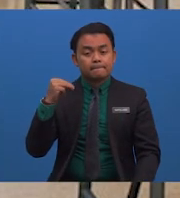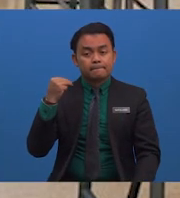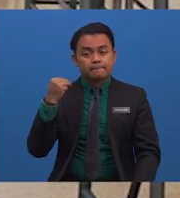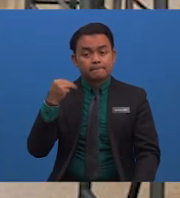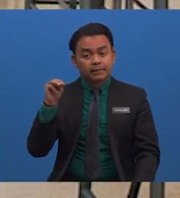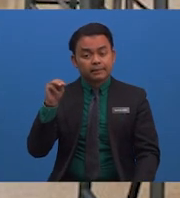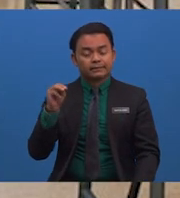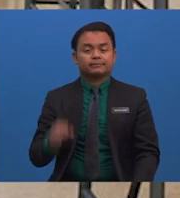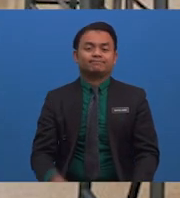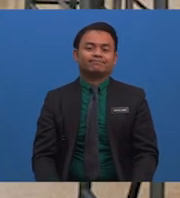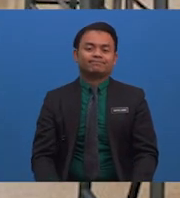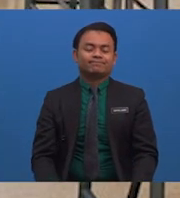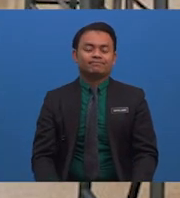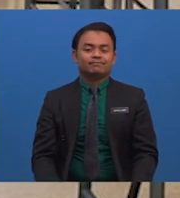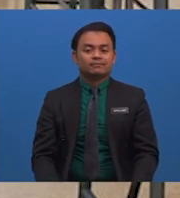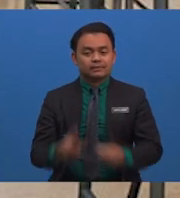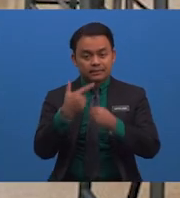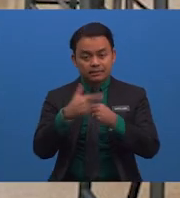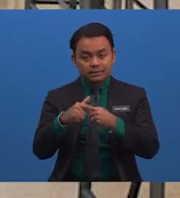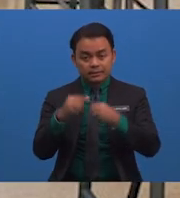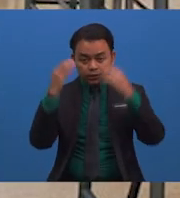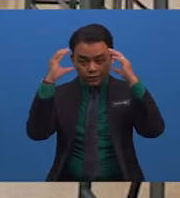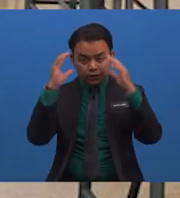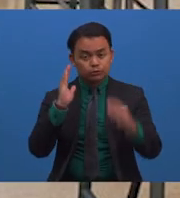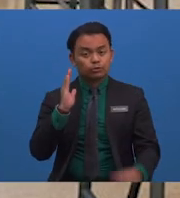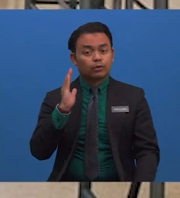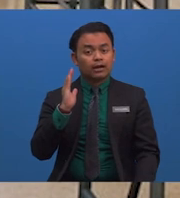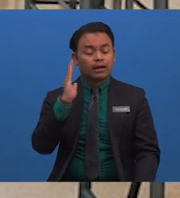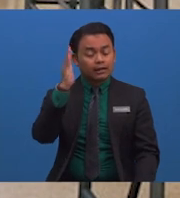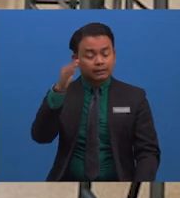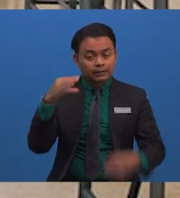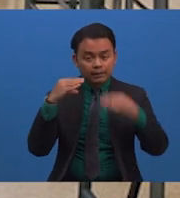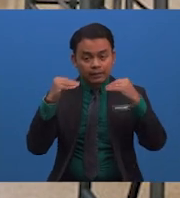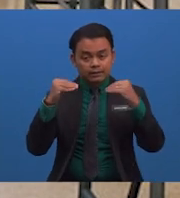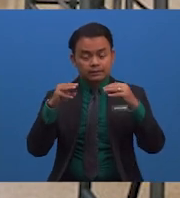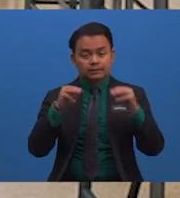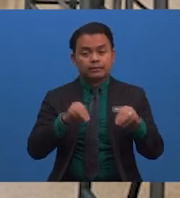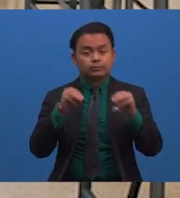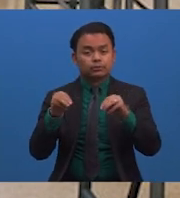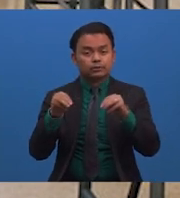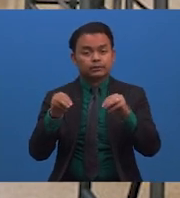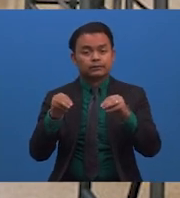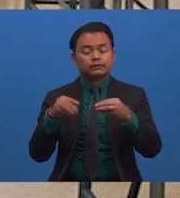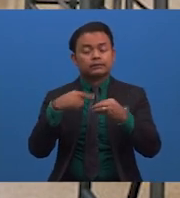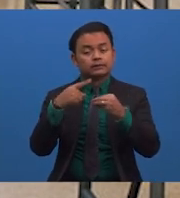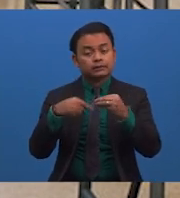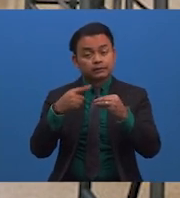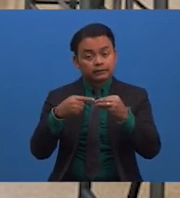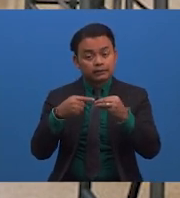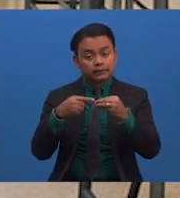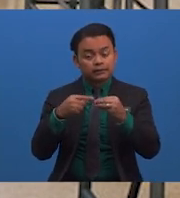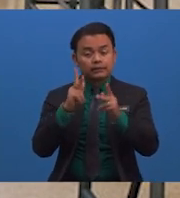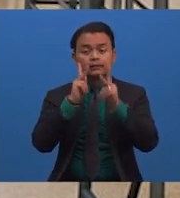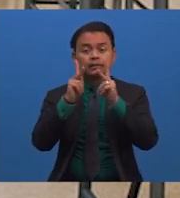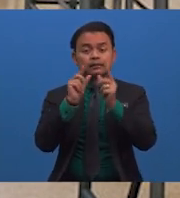Selepas ini, cikgu akan mendedahkan kepada murid-murid berkaitan kata ganti nama